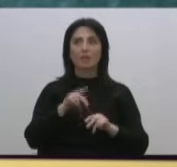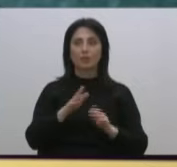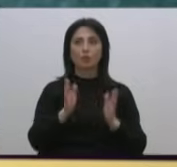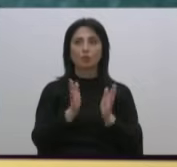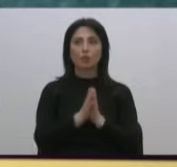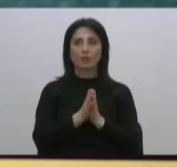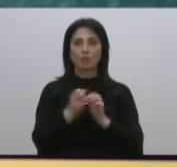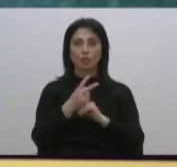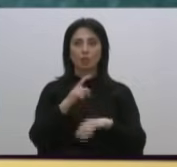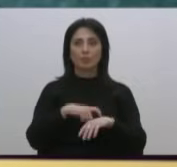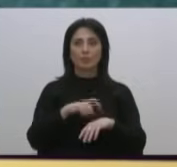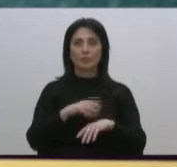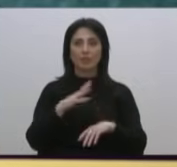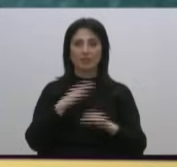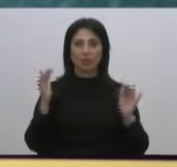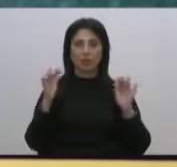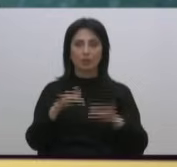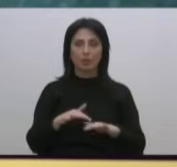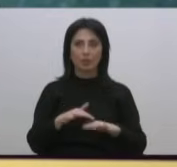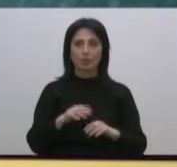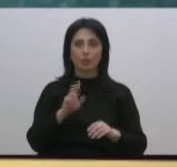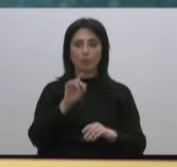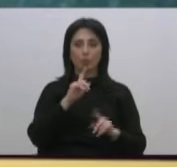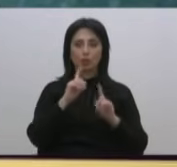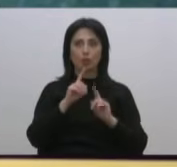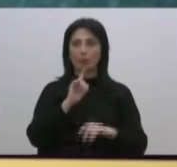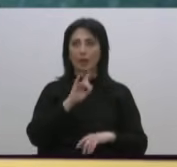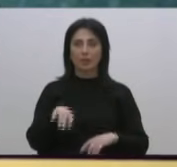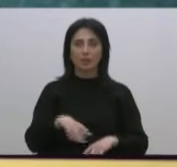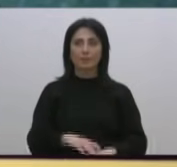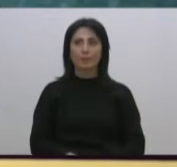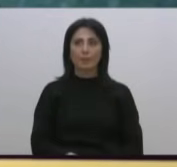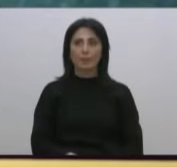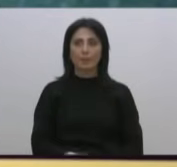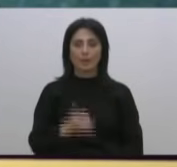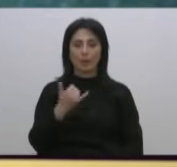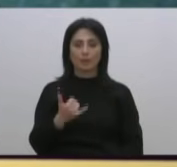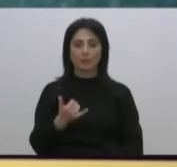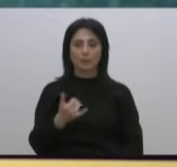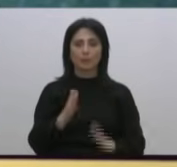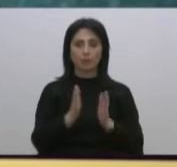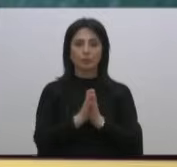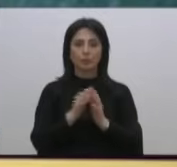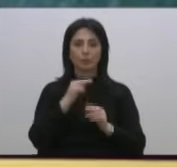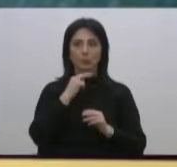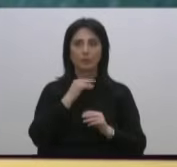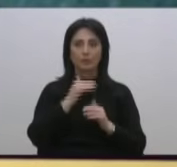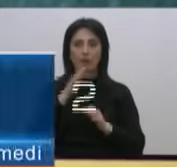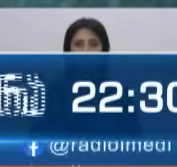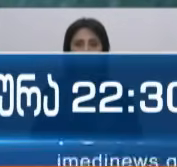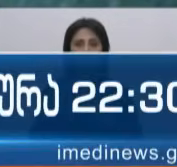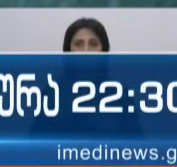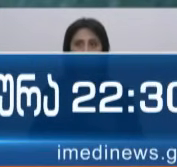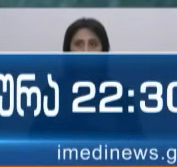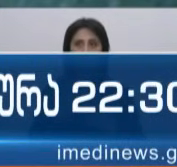გთხოვთ, რომ 12 საათზე ვიყოთ დარბაში, ბიუროს სხდომა ხვალ არ იქნება. Ახლა კი გთხოვთ ყურადღებას, მაღალი კვორუმი